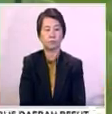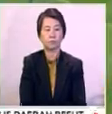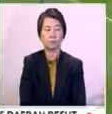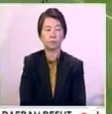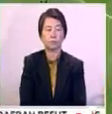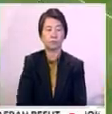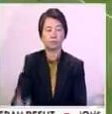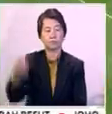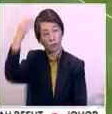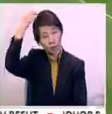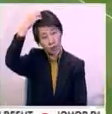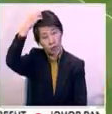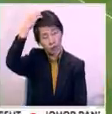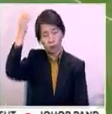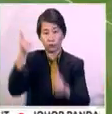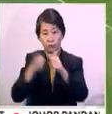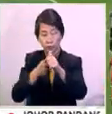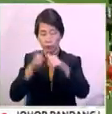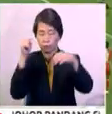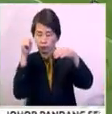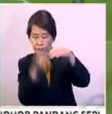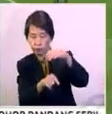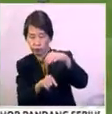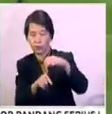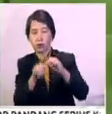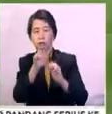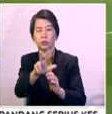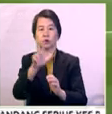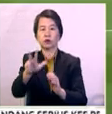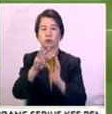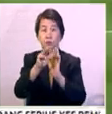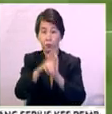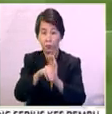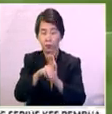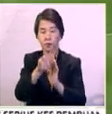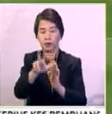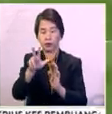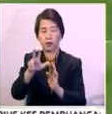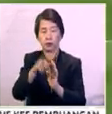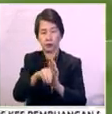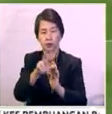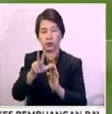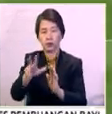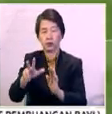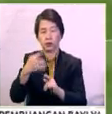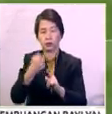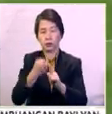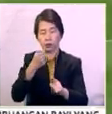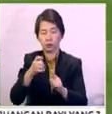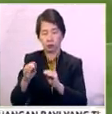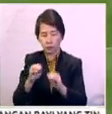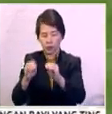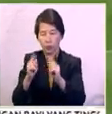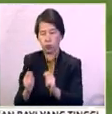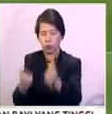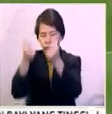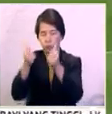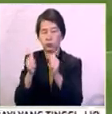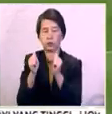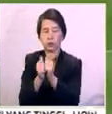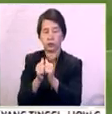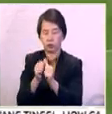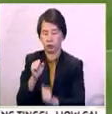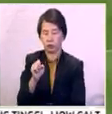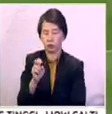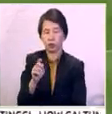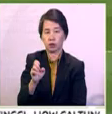Red Giants terlebih dahulu membuka jaringan pada minit ke-33 hasil jaringan Muhammad Syazwan Zainun hasil gerakan pantas bersama Sandro